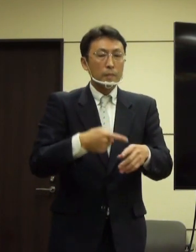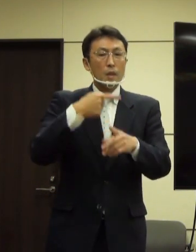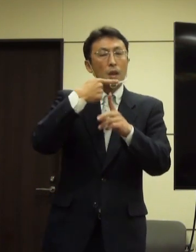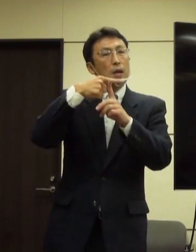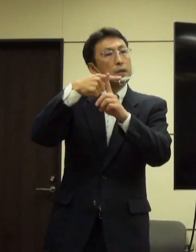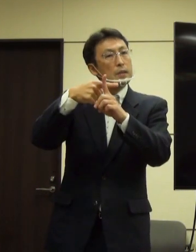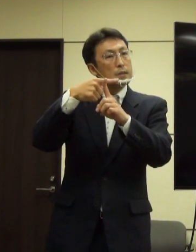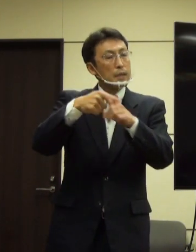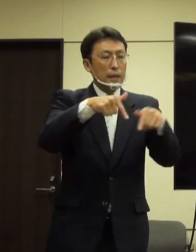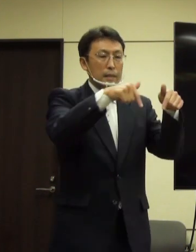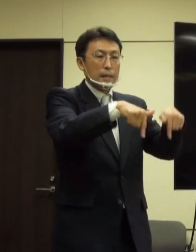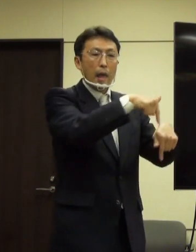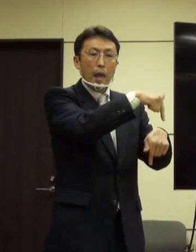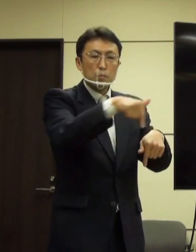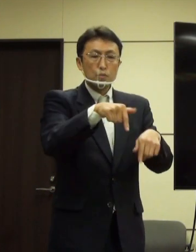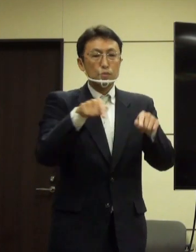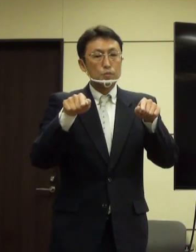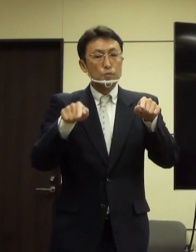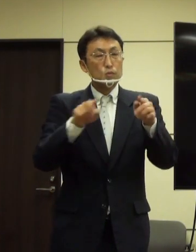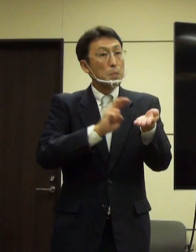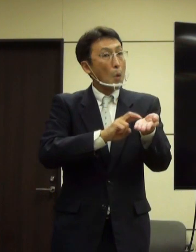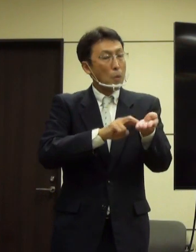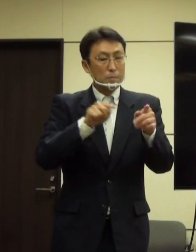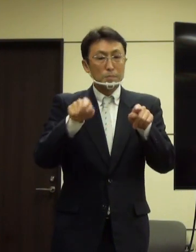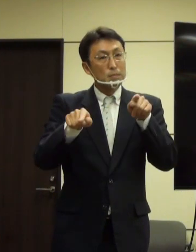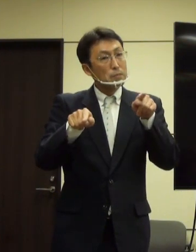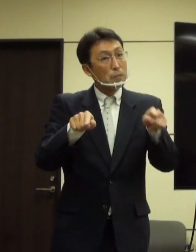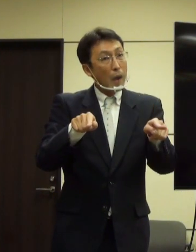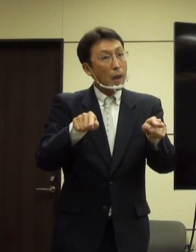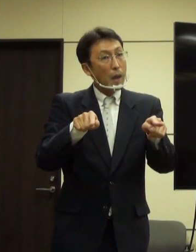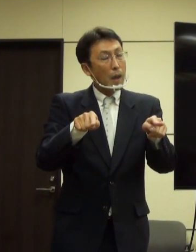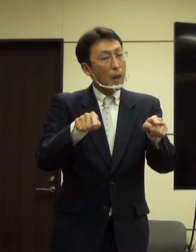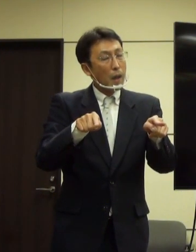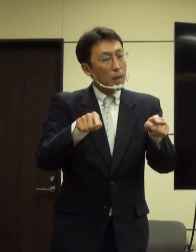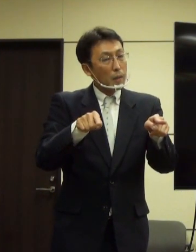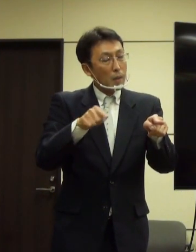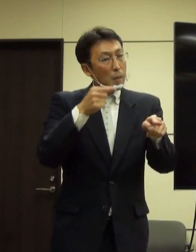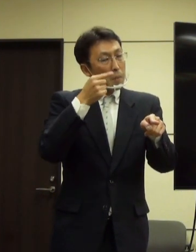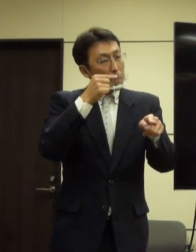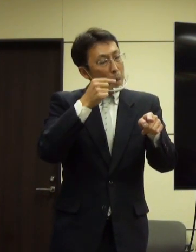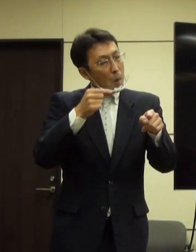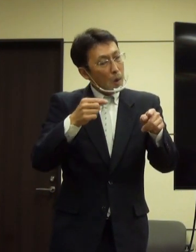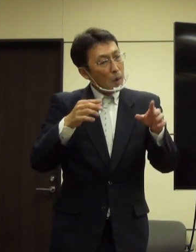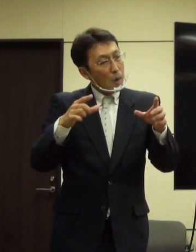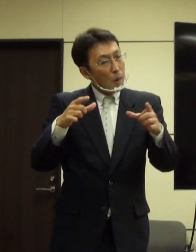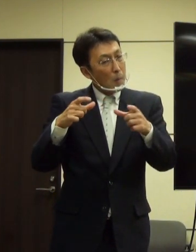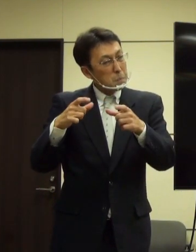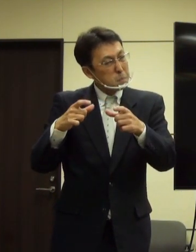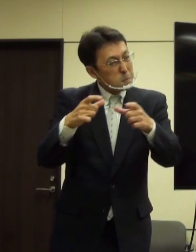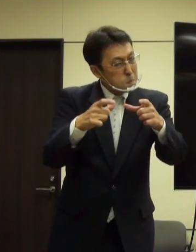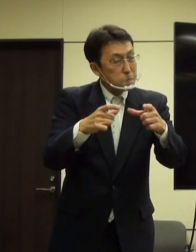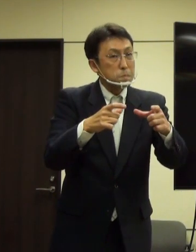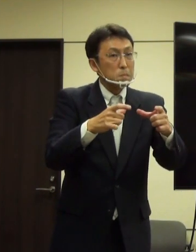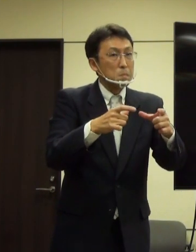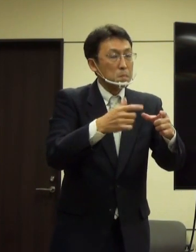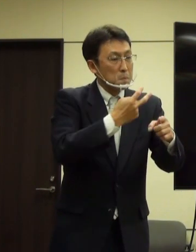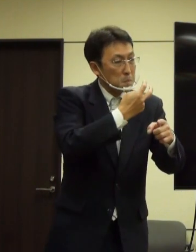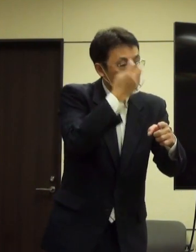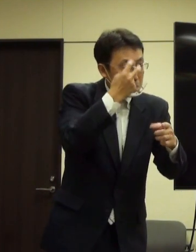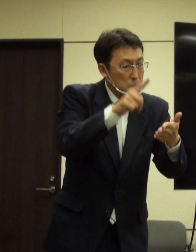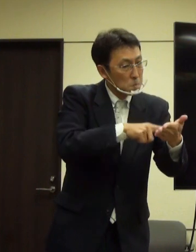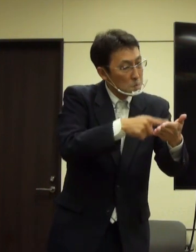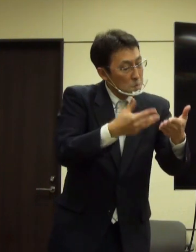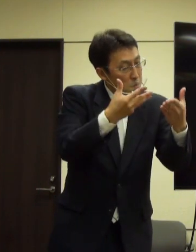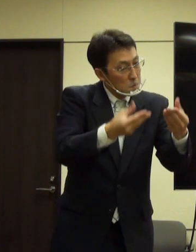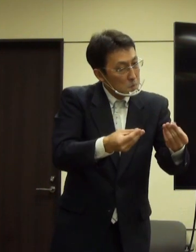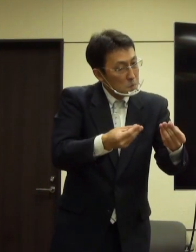感謝まあある程度たば落ち着いたのかなというふうな感じがしつつなんですけれども後えっとただ副題に感謝これから